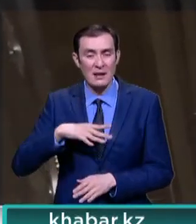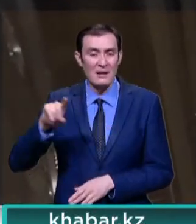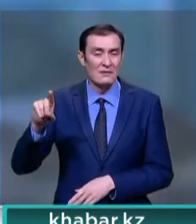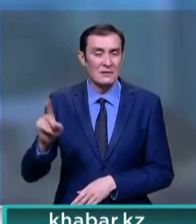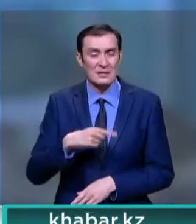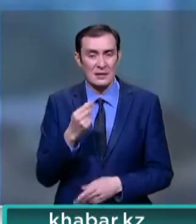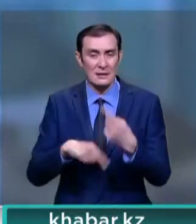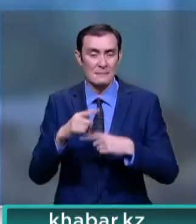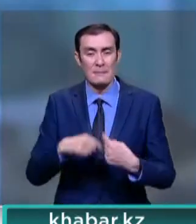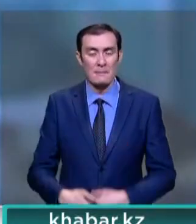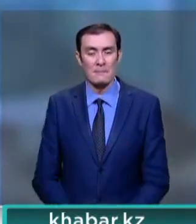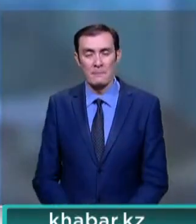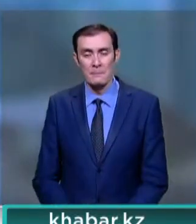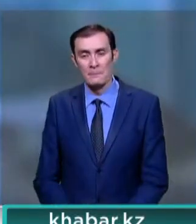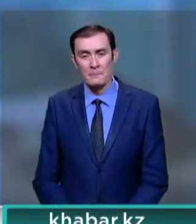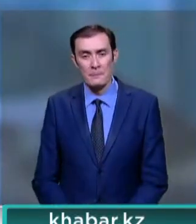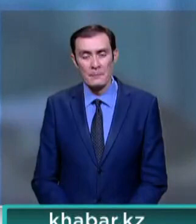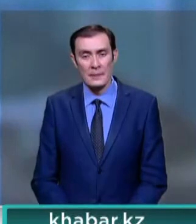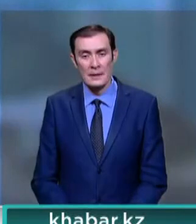90% были взысканы.